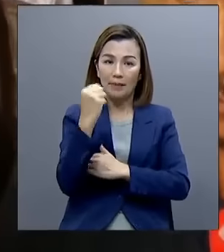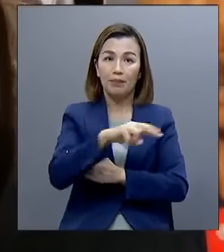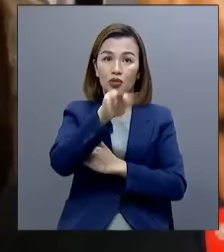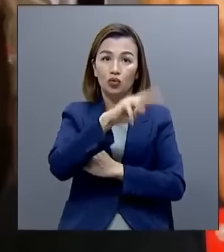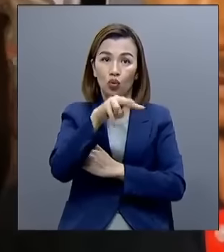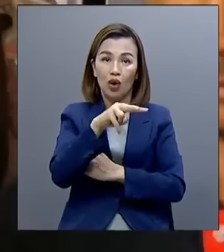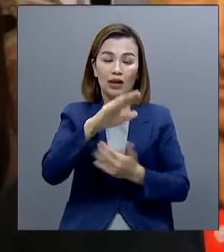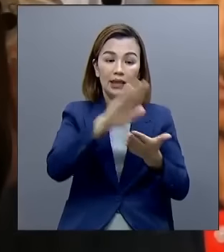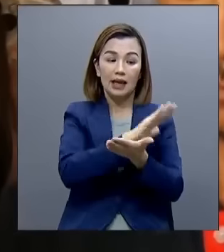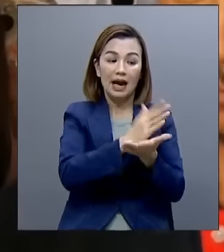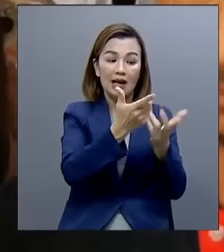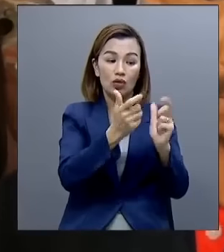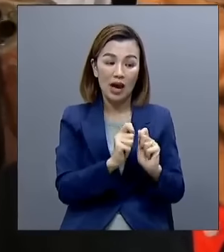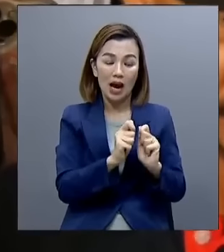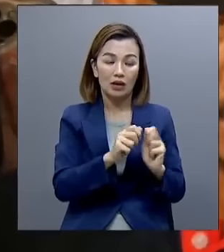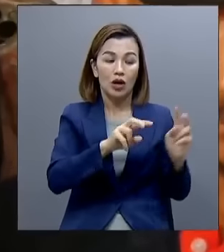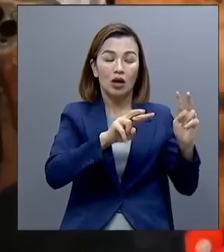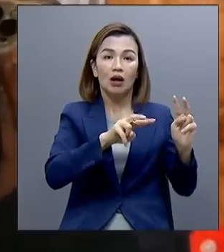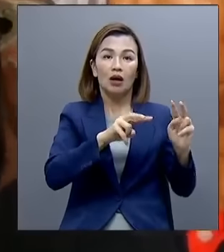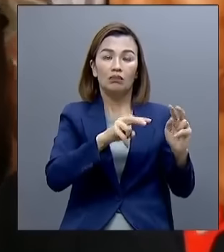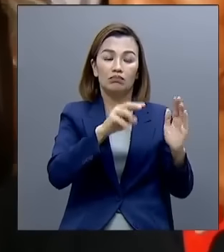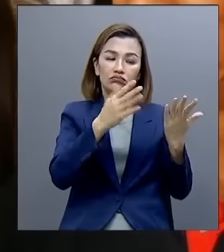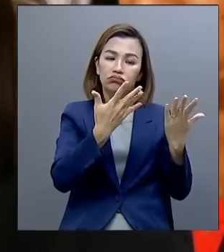ออกใบอนุญาตแต่จริงๆทุกอย่างมันก็ทำตาม